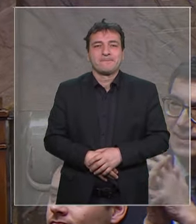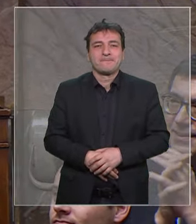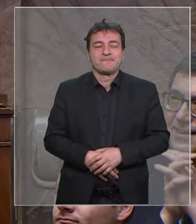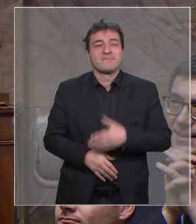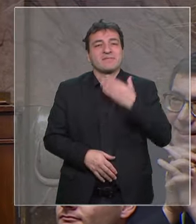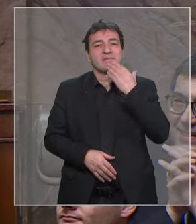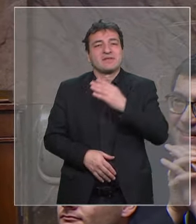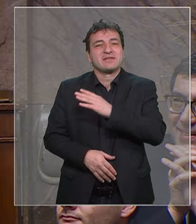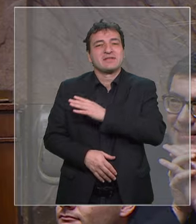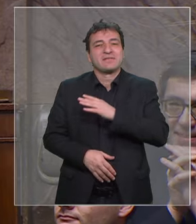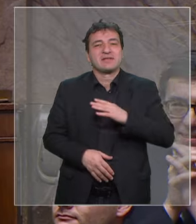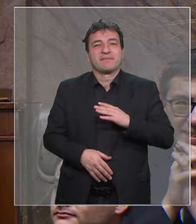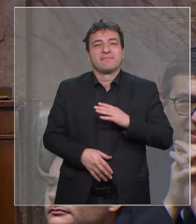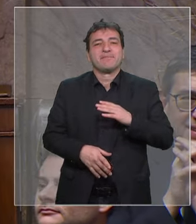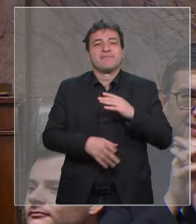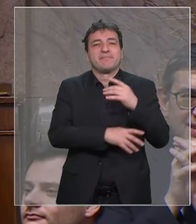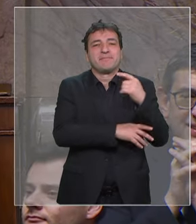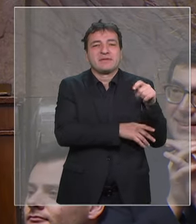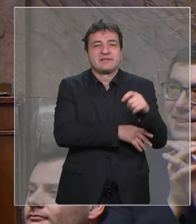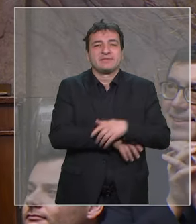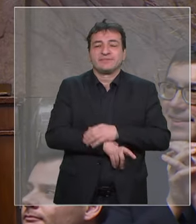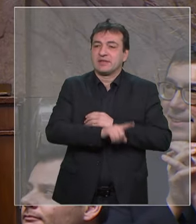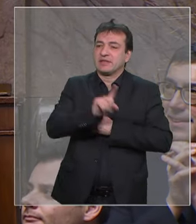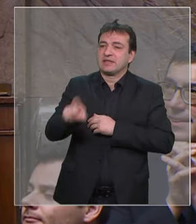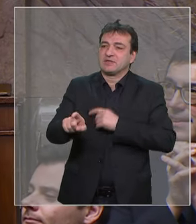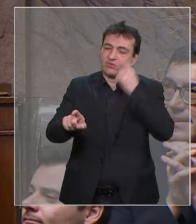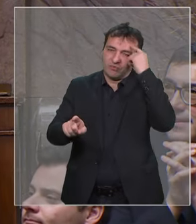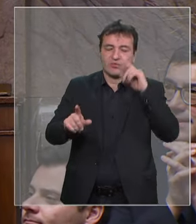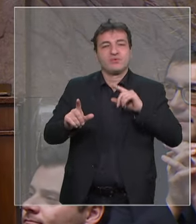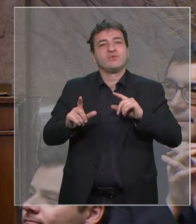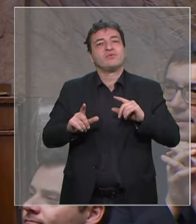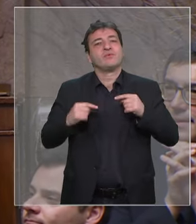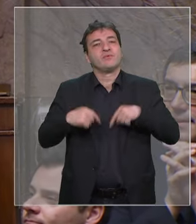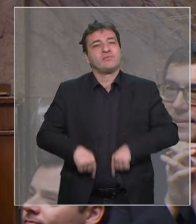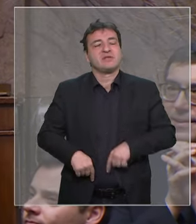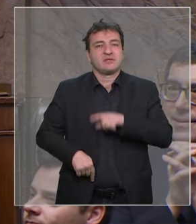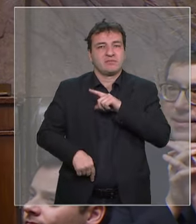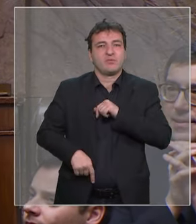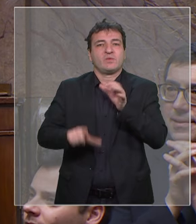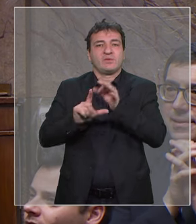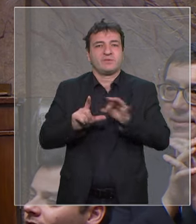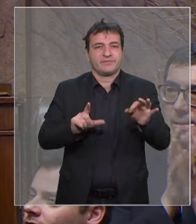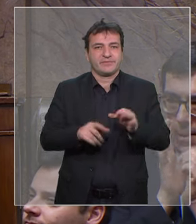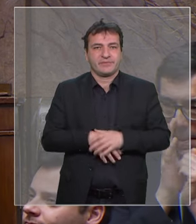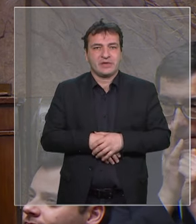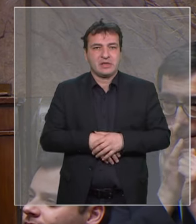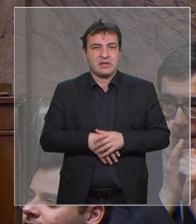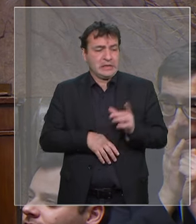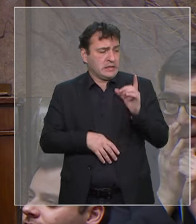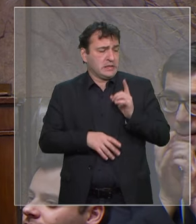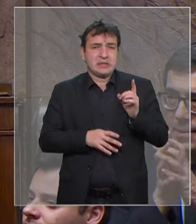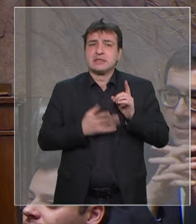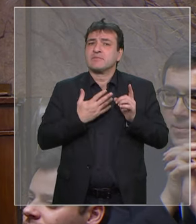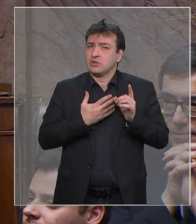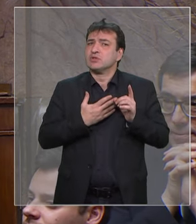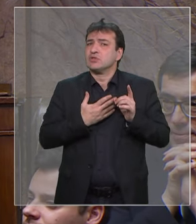Merci madame la présidente. Cette question s'adresse à Gérald Darmanin, ministre de l'Intérieur et des Outre-mer. Ce dimanche, Routel Krief faisait